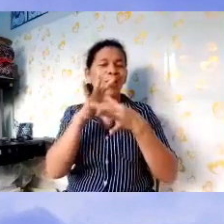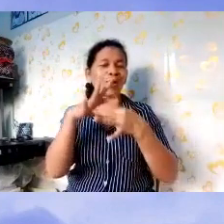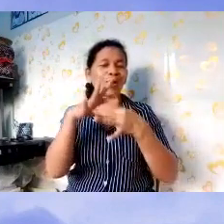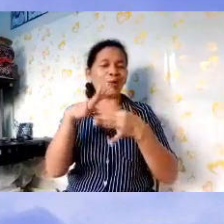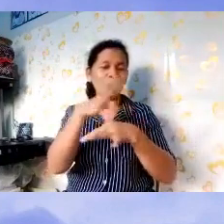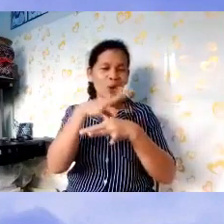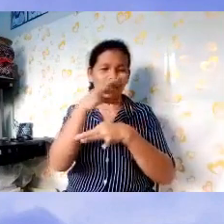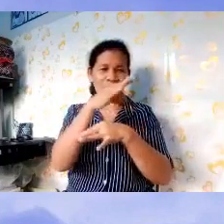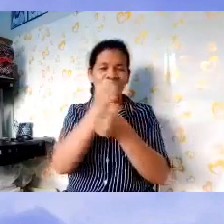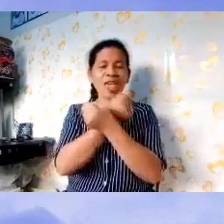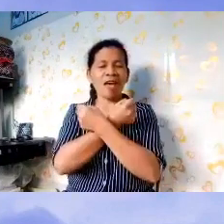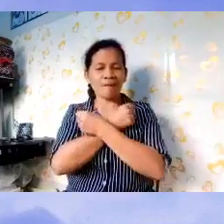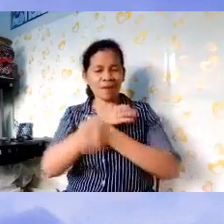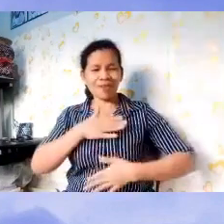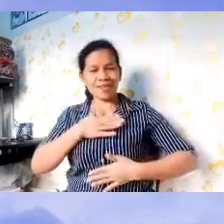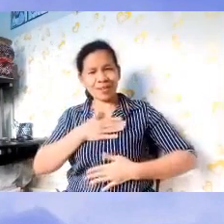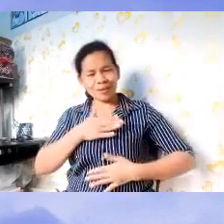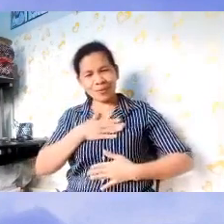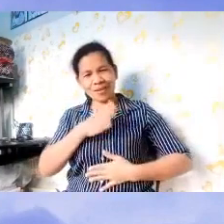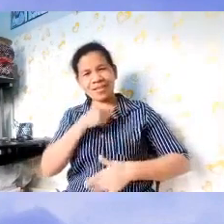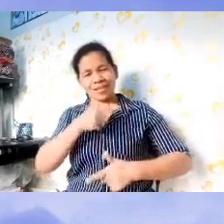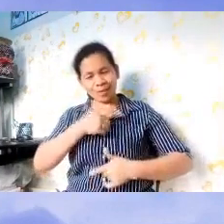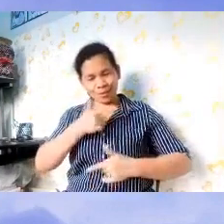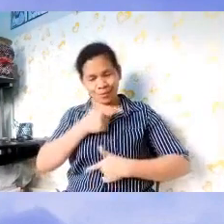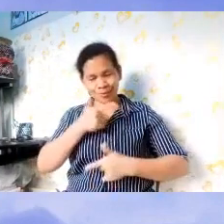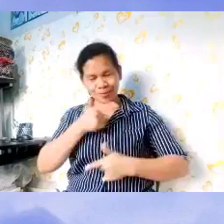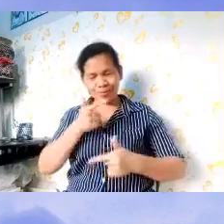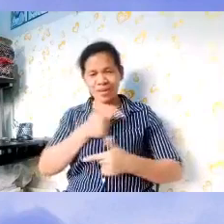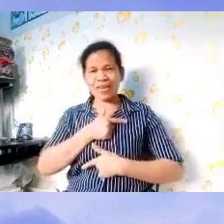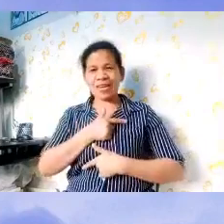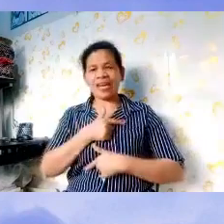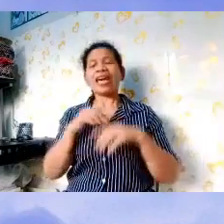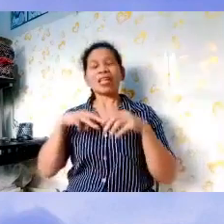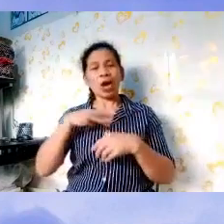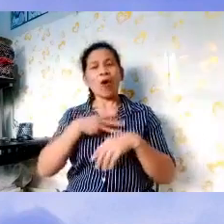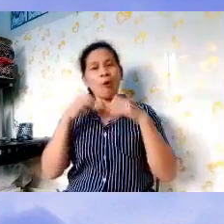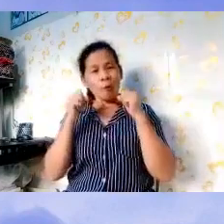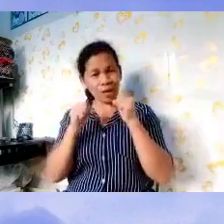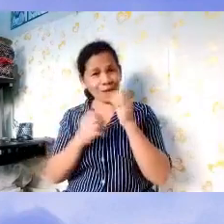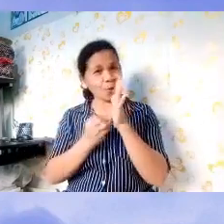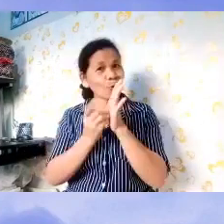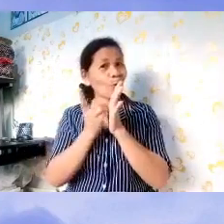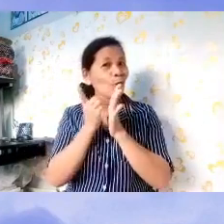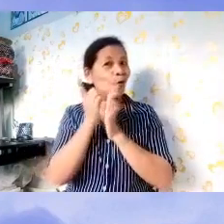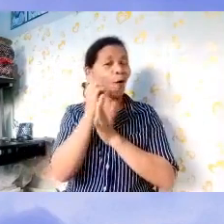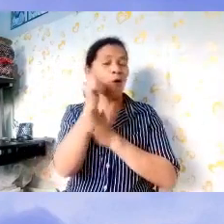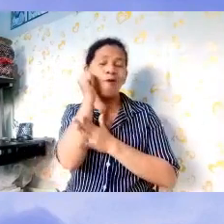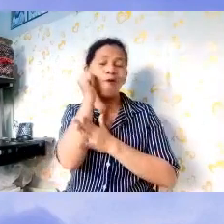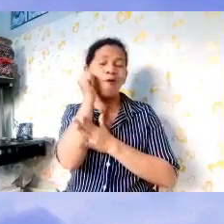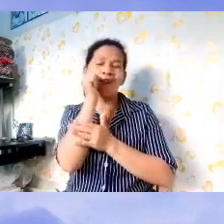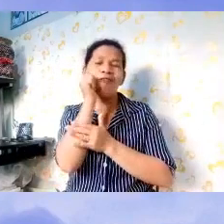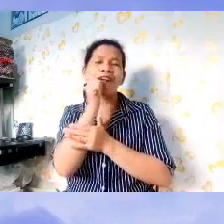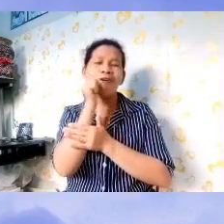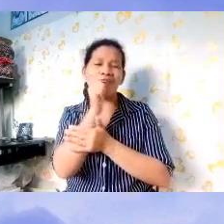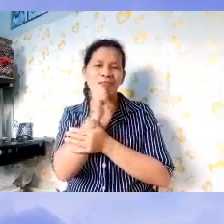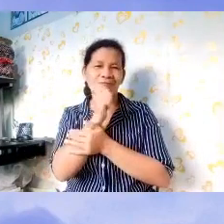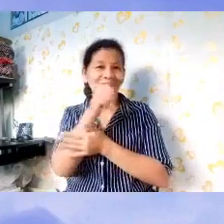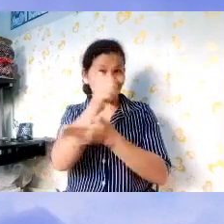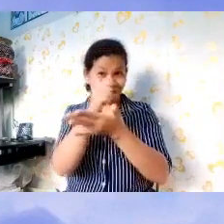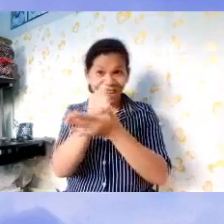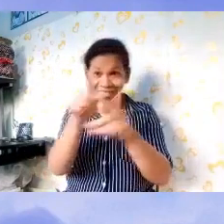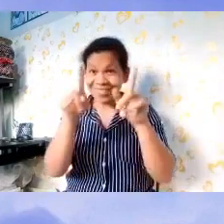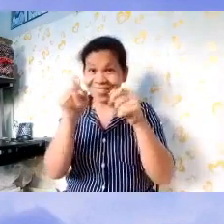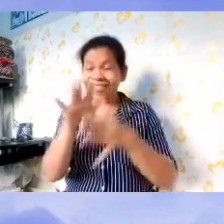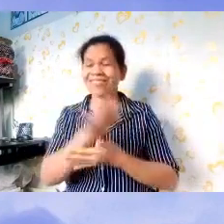pag-ibig, kagalakan, katuwaan. At yan po ay pwedeng sumagana sa atin araw-araw, mga kapatid. Amen? So yan